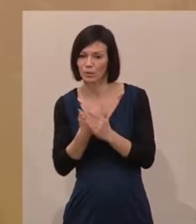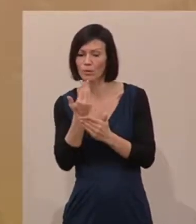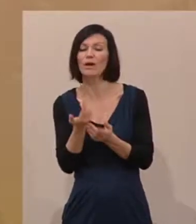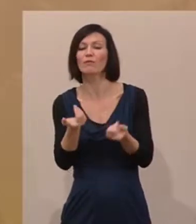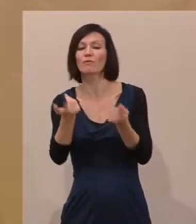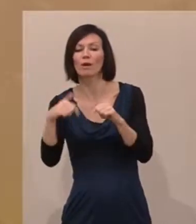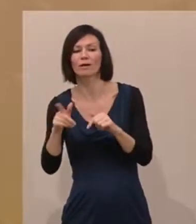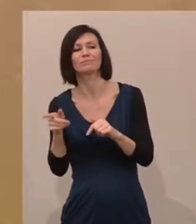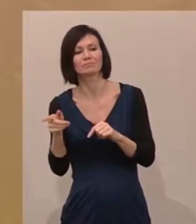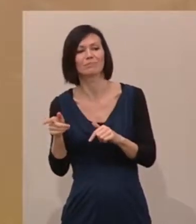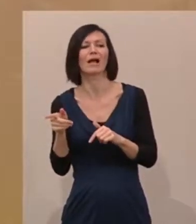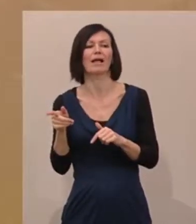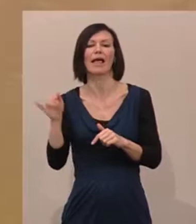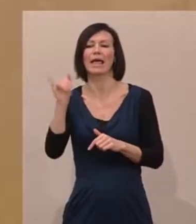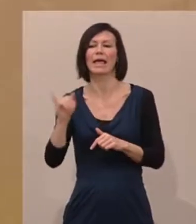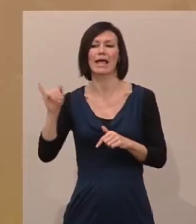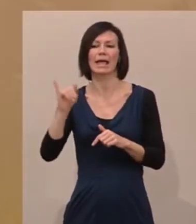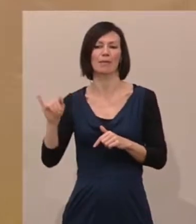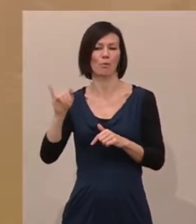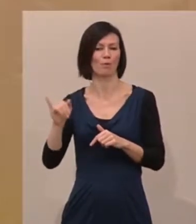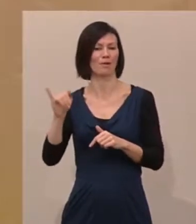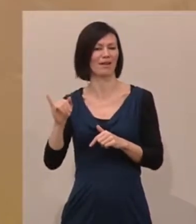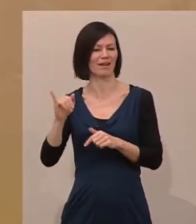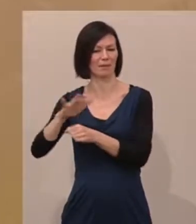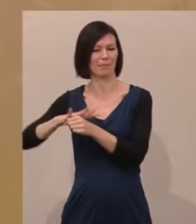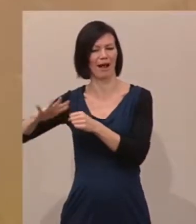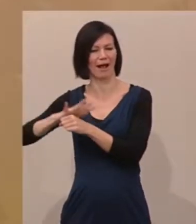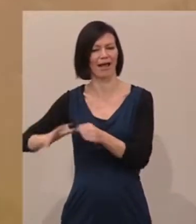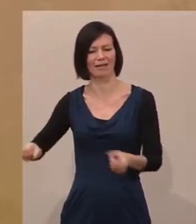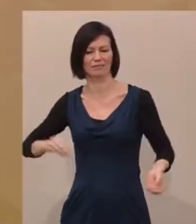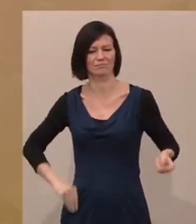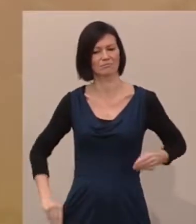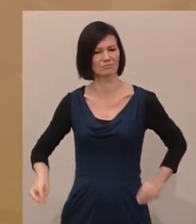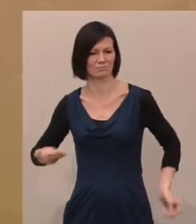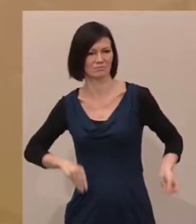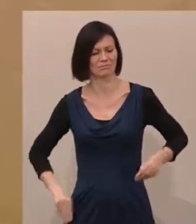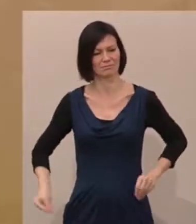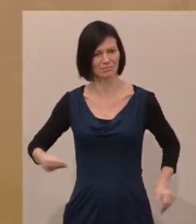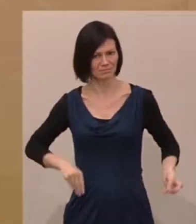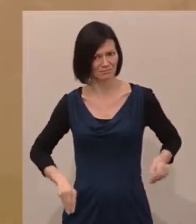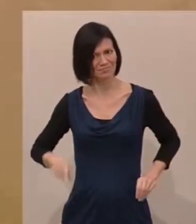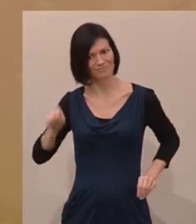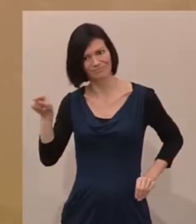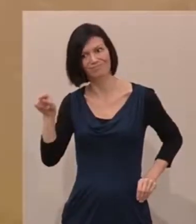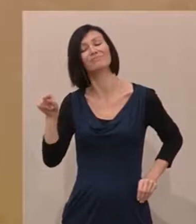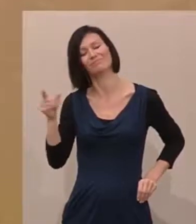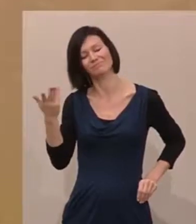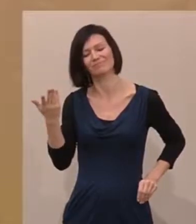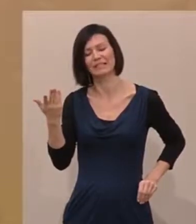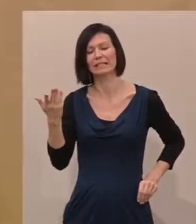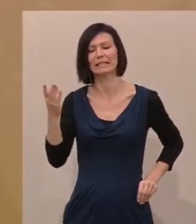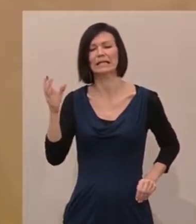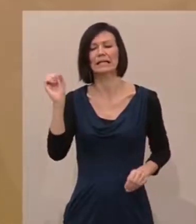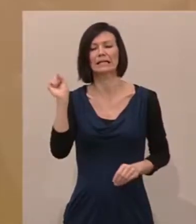landet in den Taschen der Immobilienbranche. Und das ist jene Branche, die sozusagen zu den Großspendern von